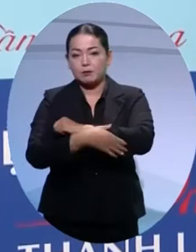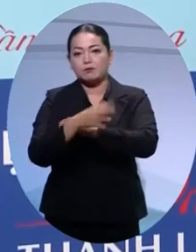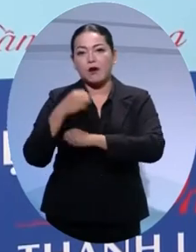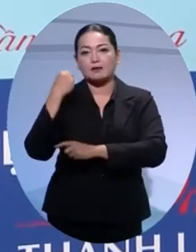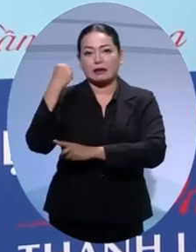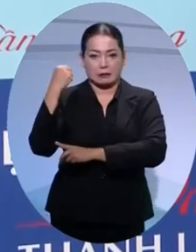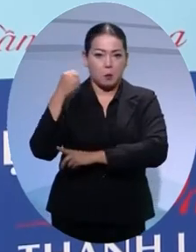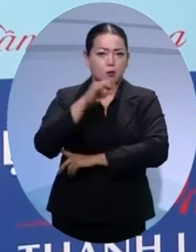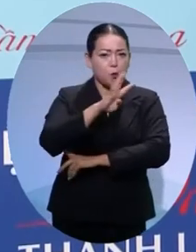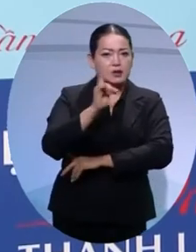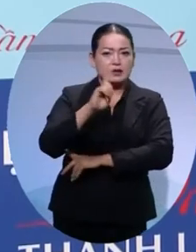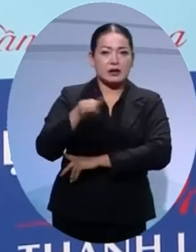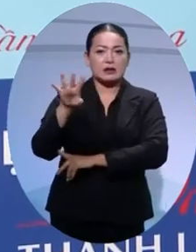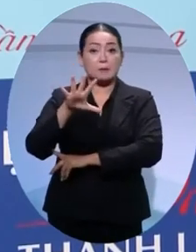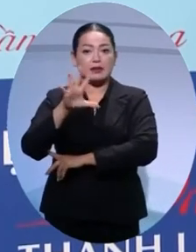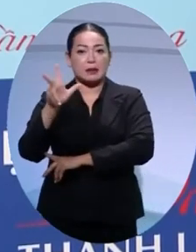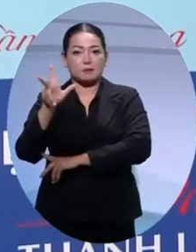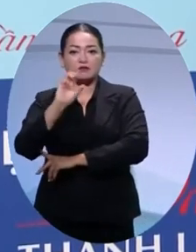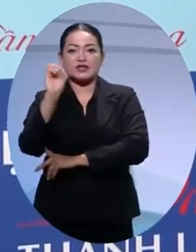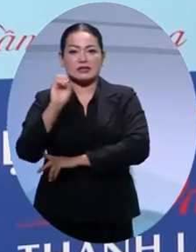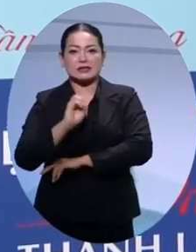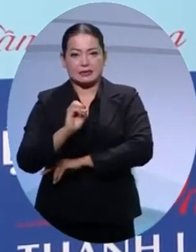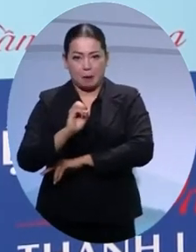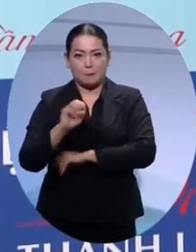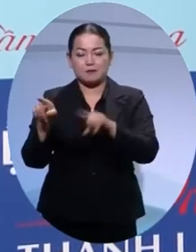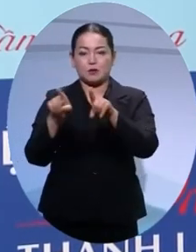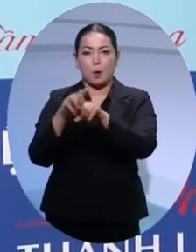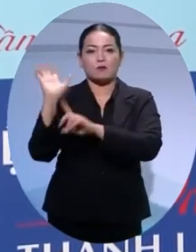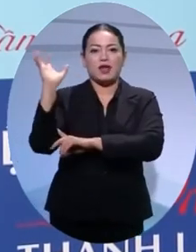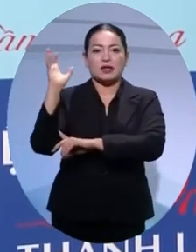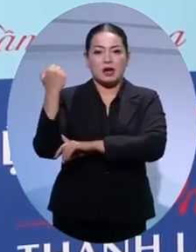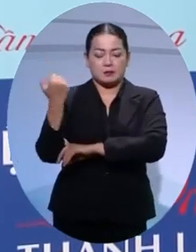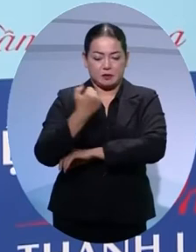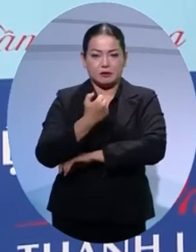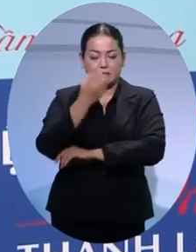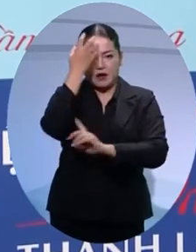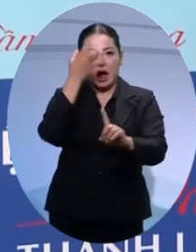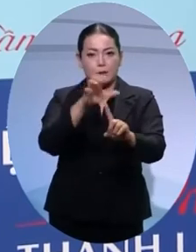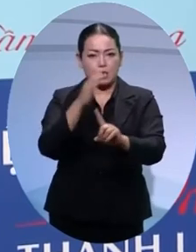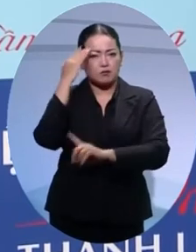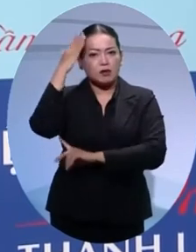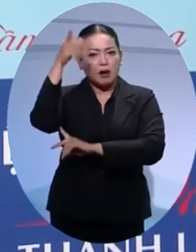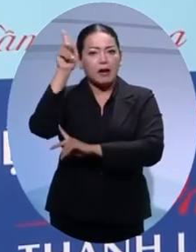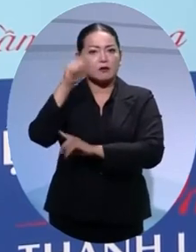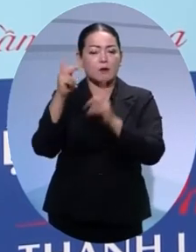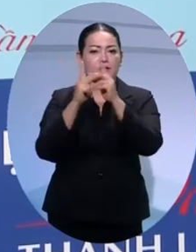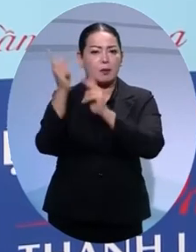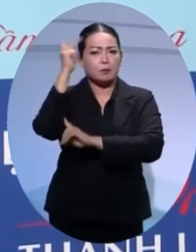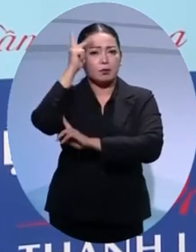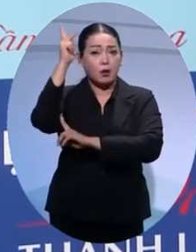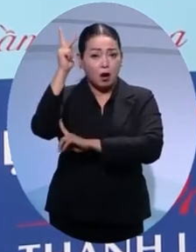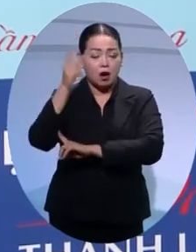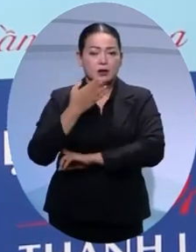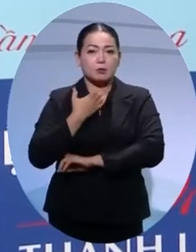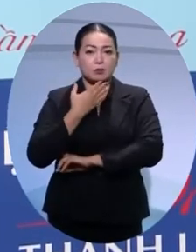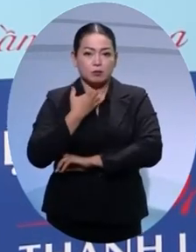40-58%, cũng ngang bằng với các nước trong khu vực và trên thế giới. Nhưng chắc chắn rằng trong tương lai sẽ còn nhiều khó khăn thử thách mà chúng tôi đòi hỏi chúng tôi